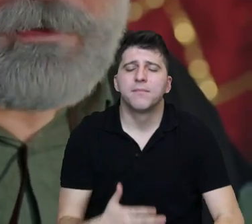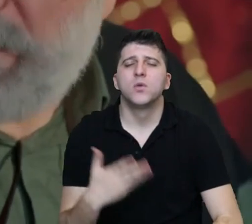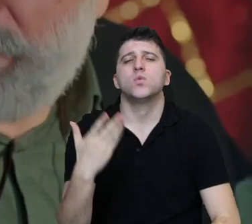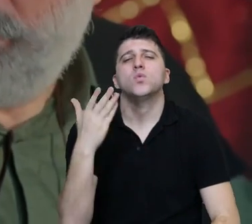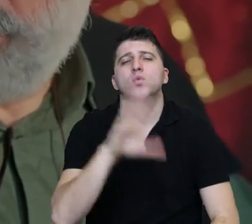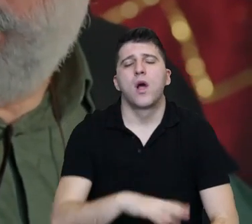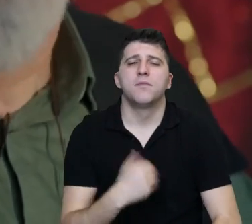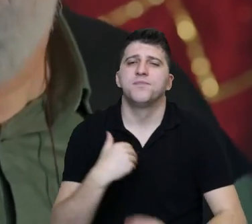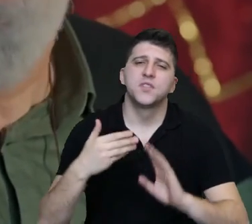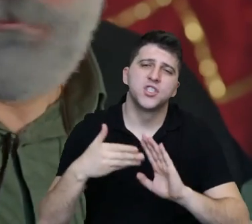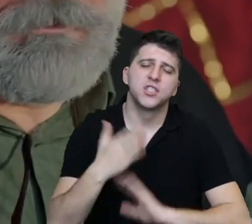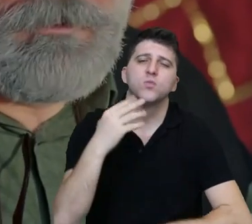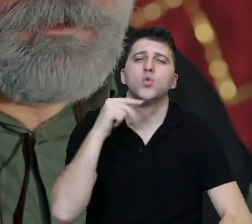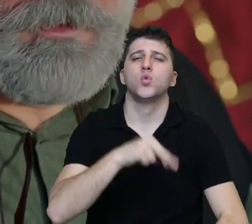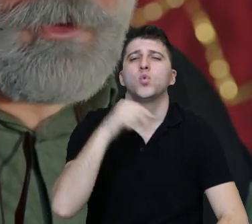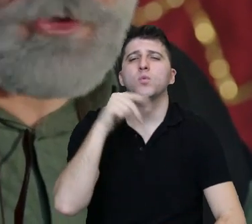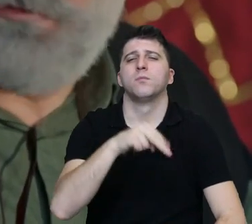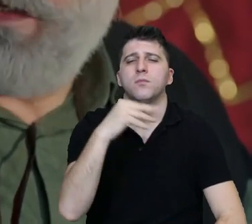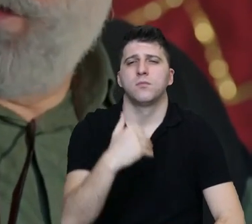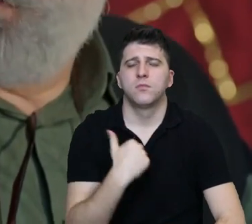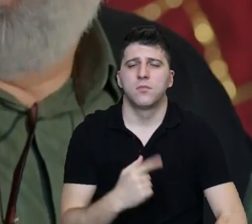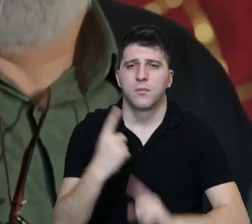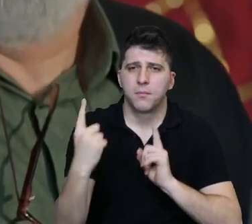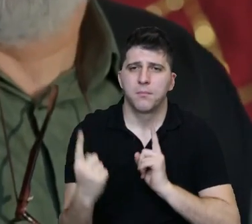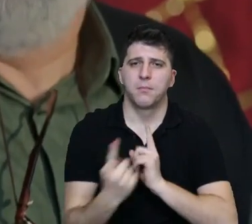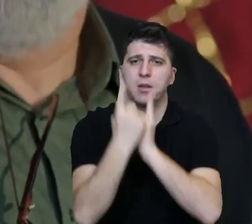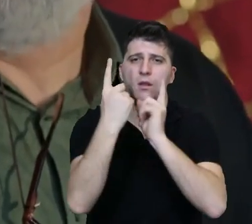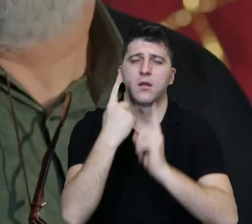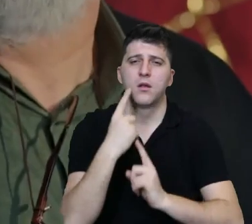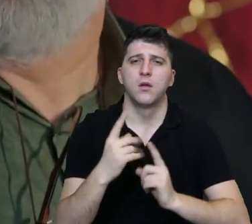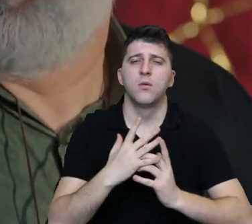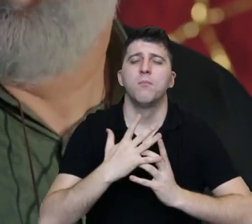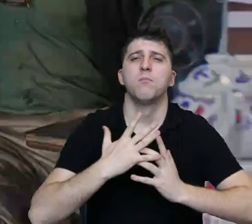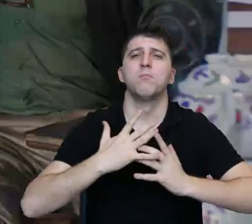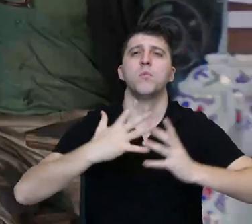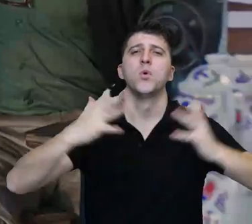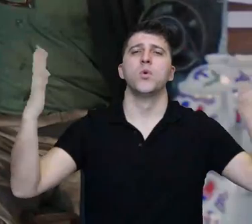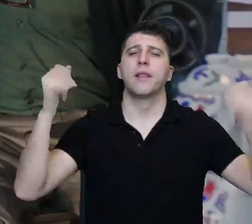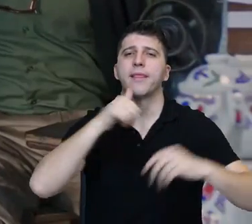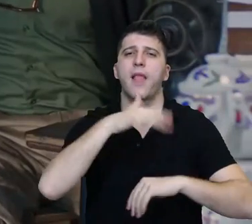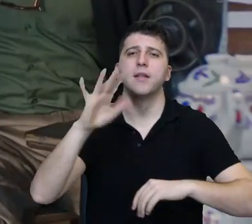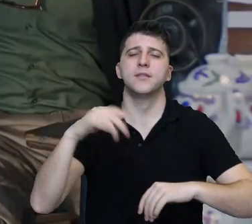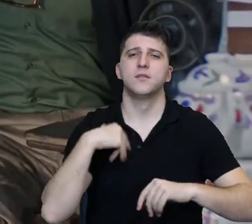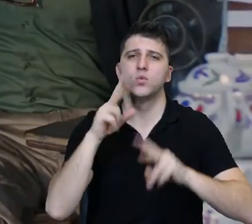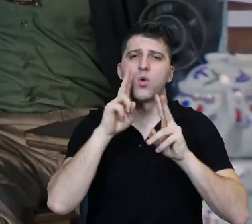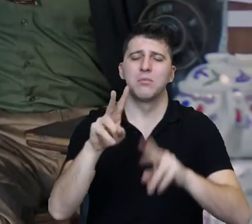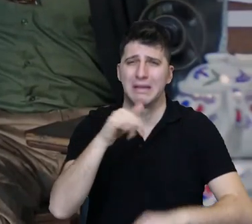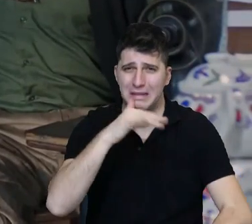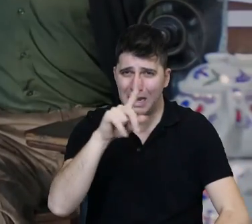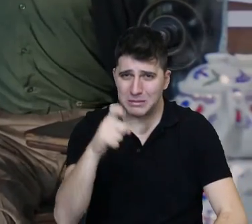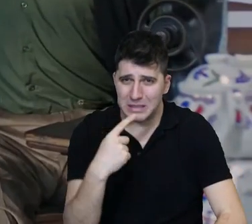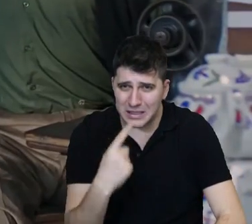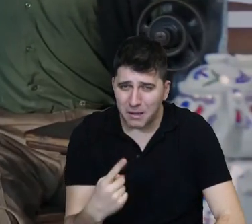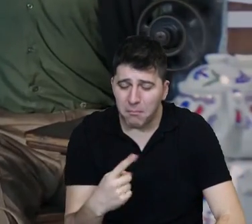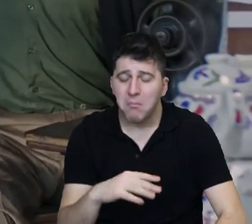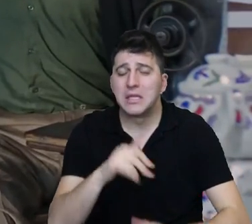Sonra çıktım, yürüdüm. Karşıma koskocaman bir deniz çıktı. Hı. Deniz mi desem,